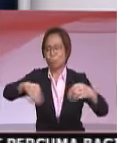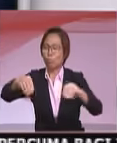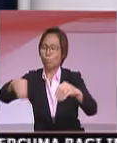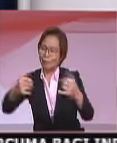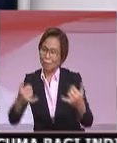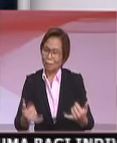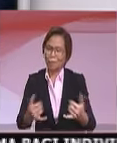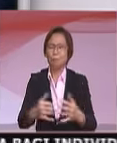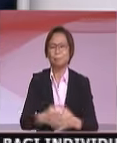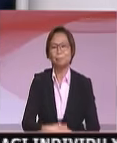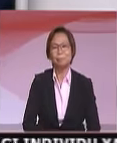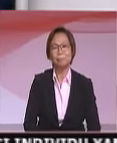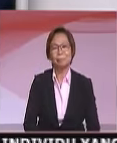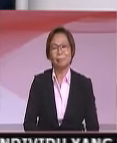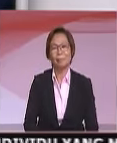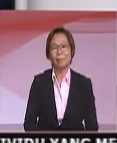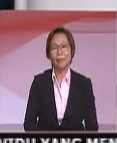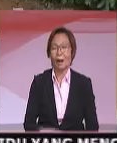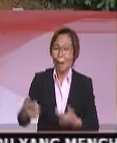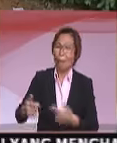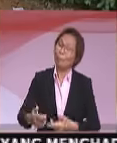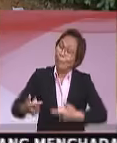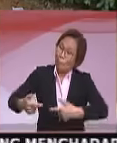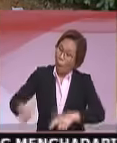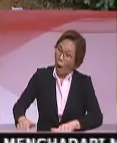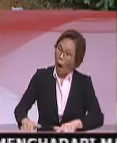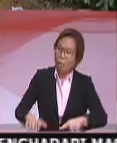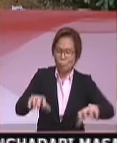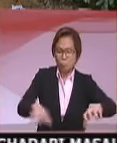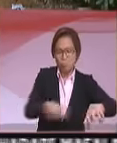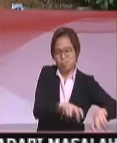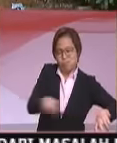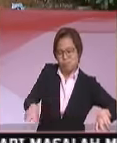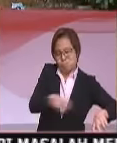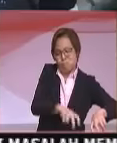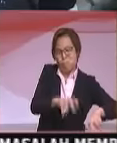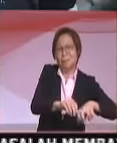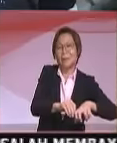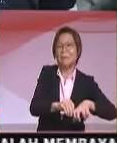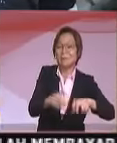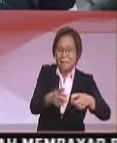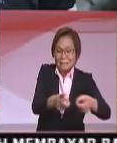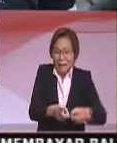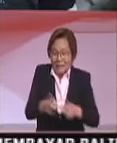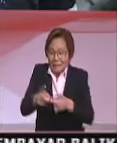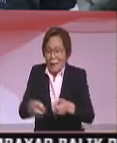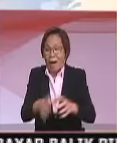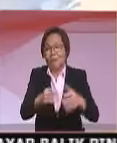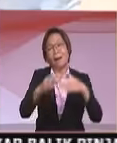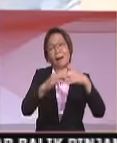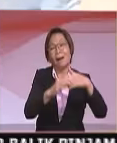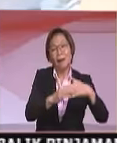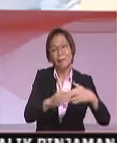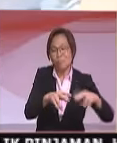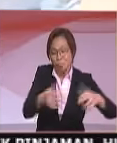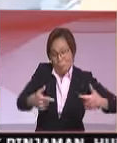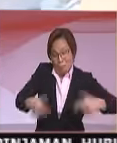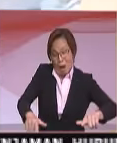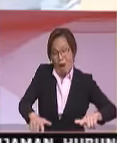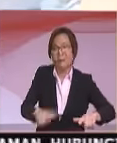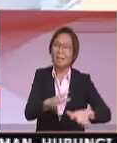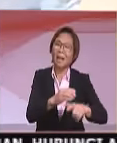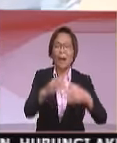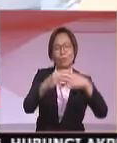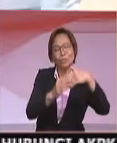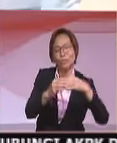ini. Di sebalik kebenaran rentas negeri dan daerah serta beberapa kelonggaran yang diberikan, orang ramai dinasihatkan